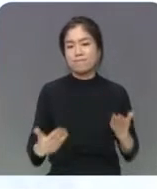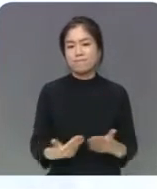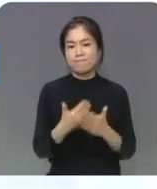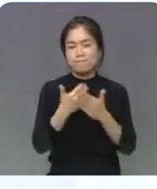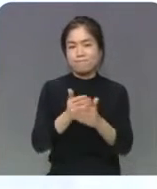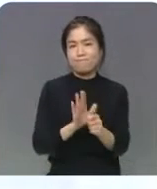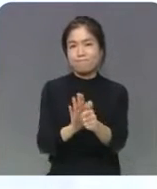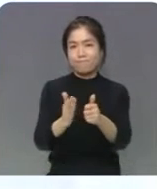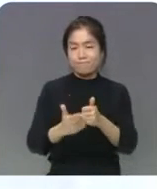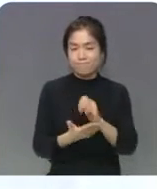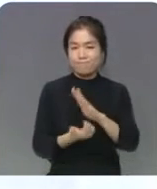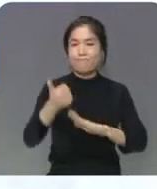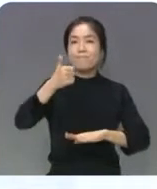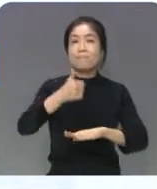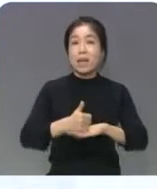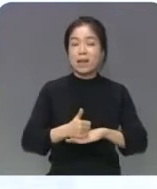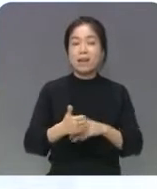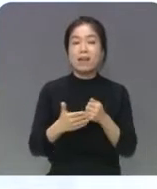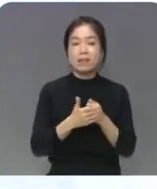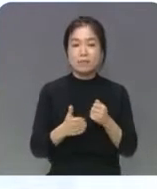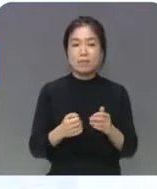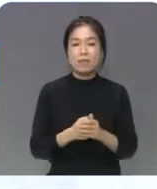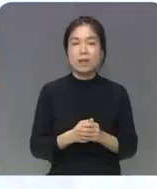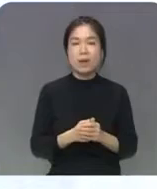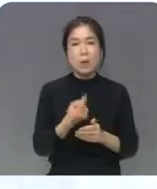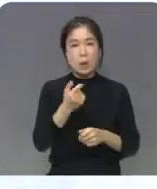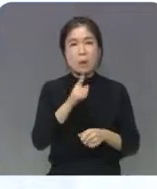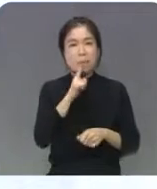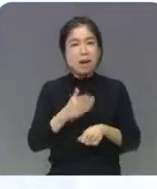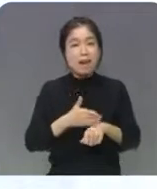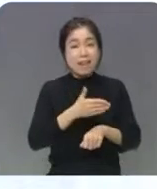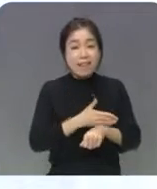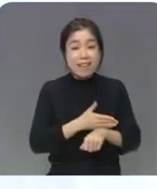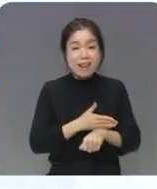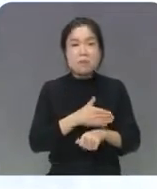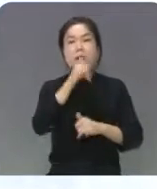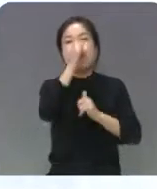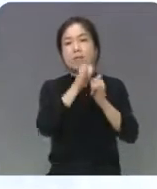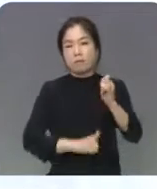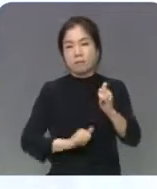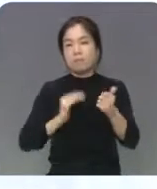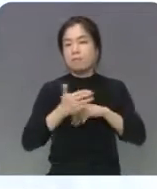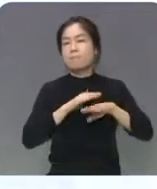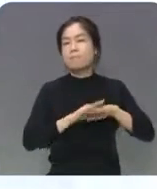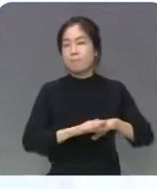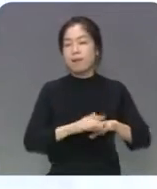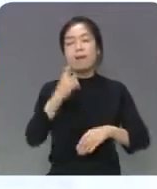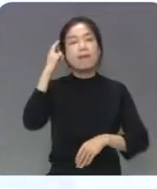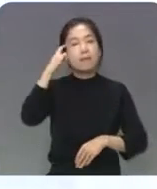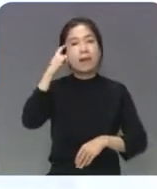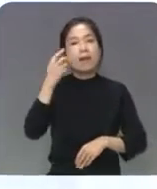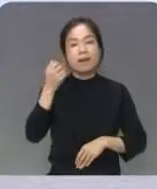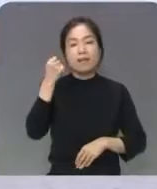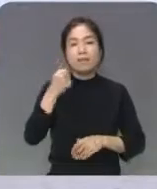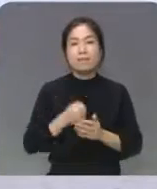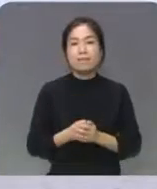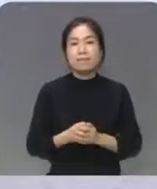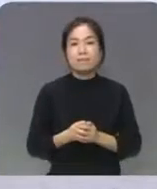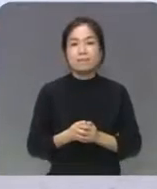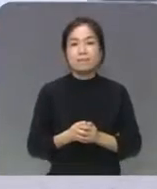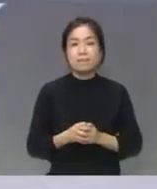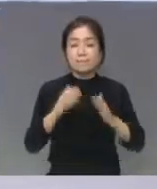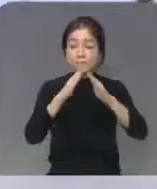이런 결실을 맺게 되어서 정말 조금 과장하자면 역사에 남는 일이 아닐까 이렇게 생각을 합니다